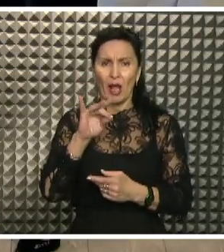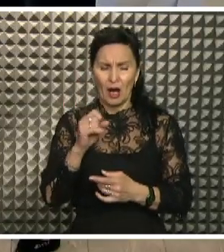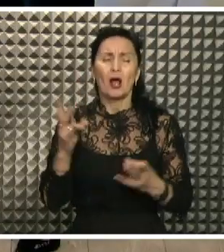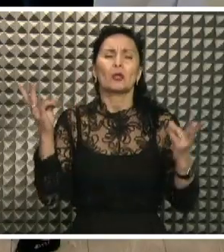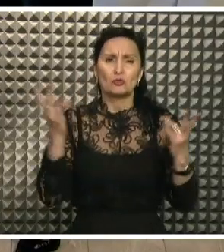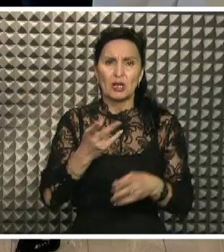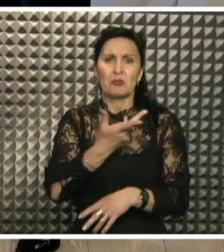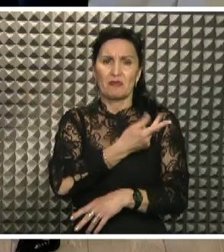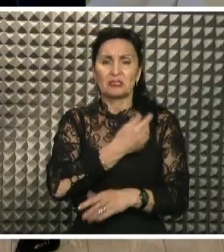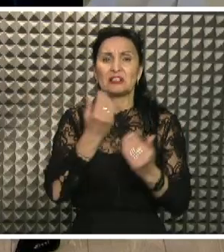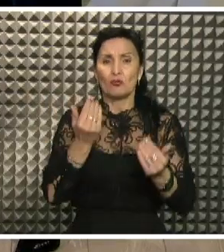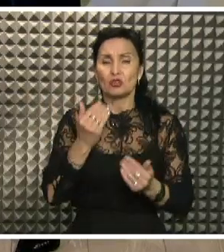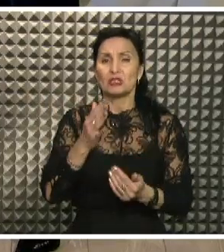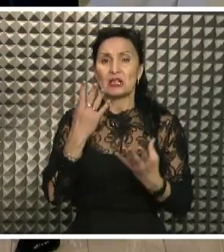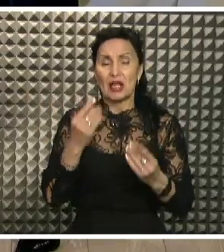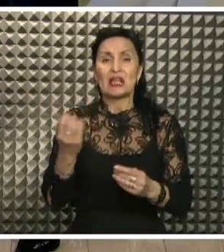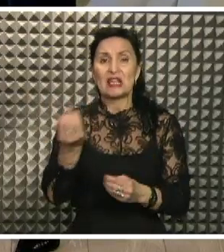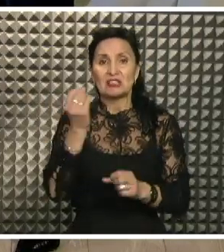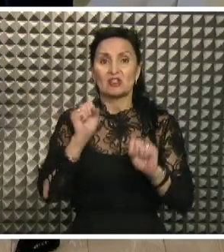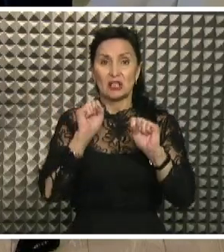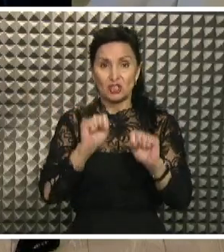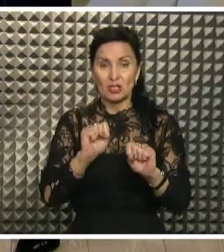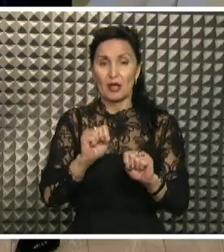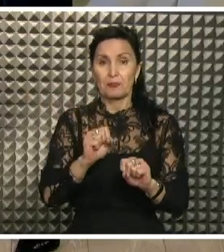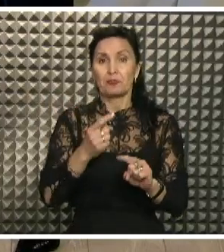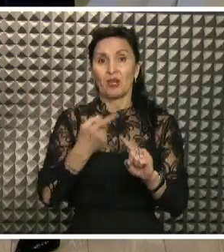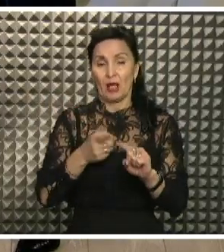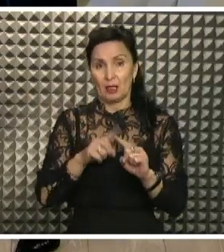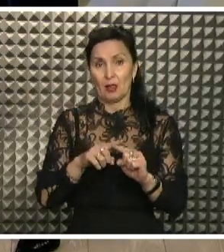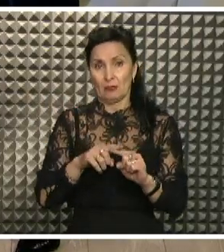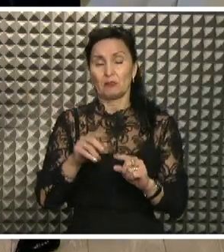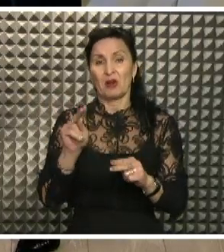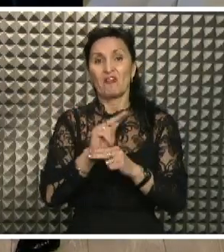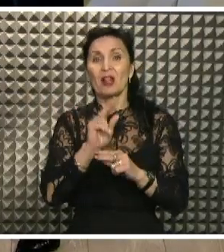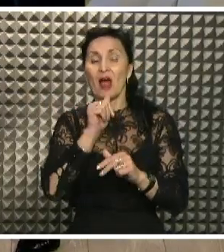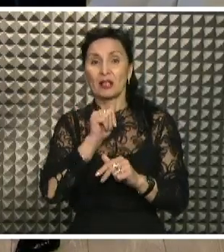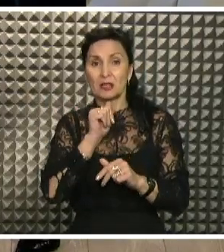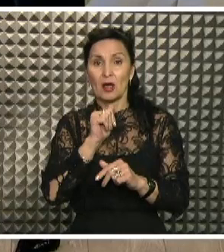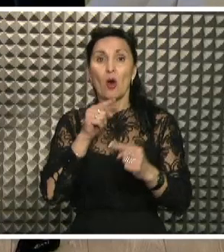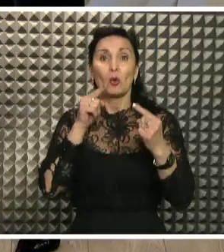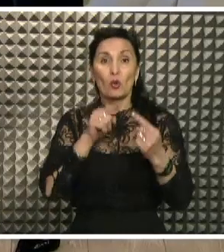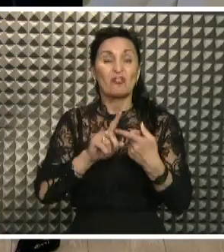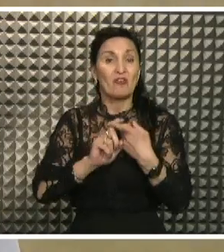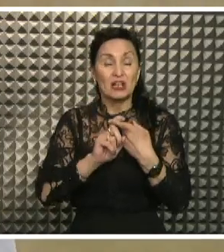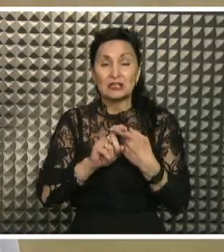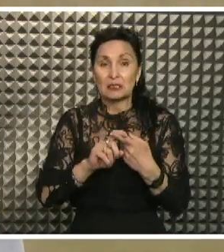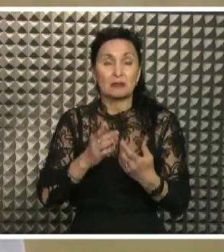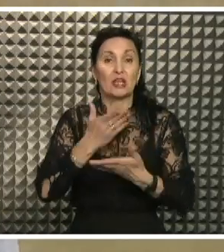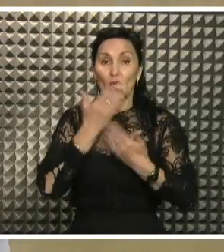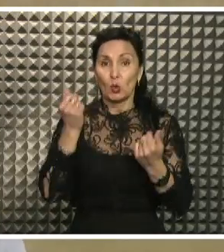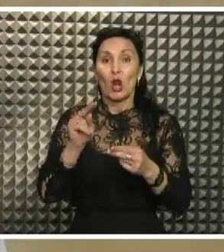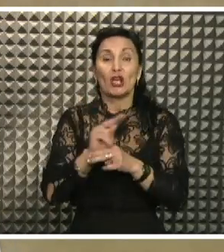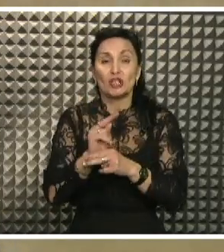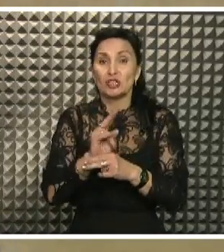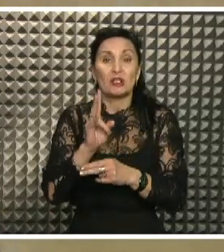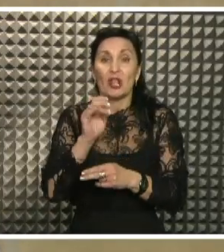Поэтому на сегодняшний день единственное средство защиты от вирусных инфекций – это профилактика. Противовирусных средств нет, лечить их нечем